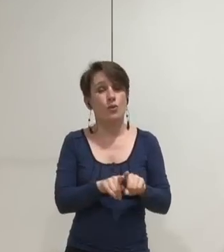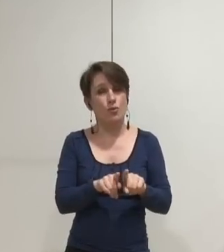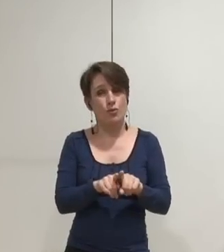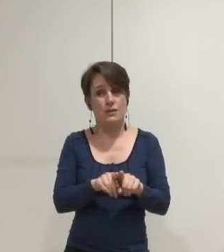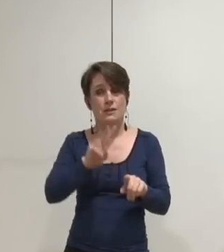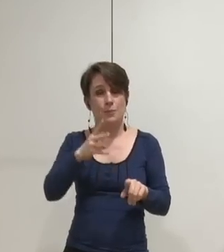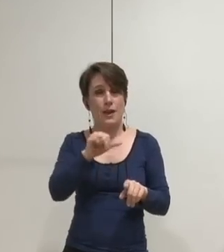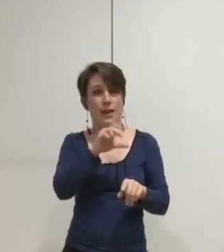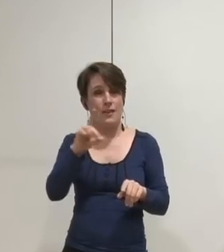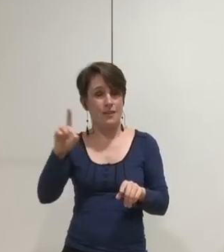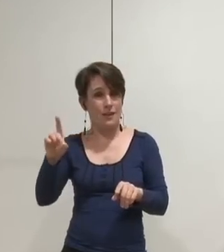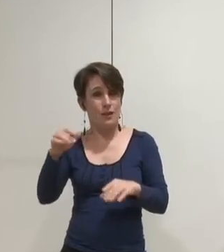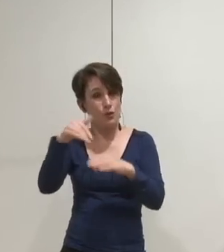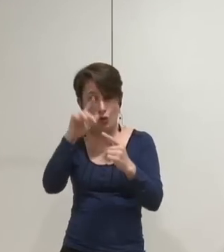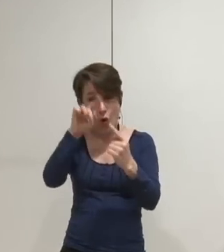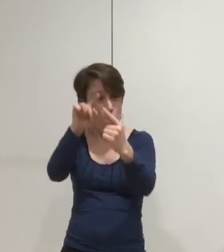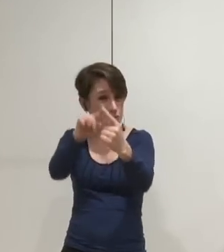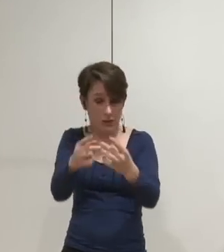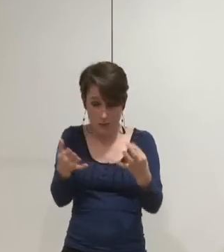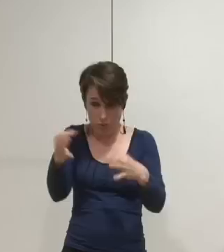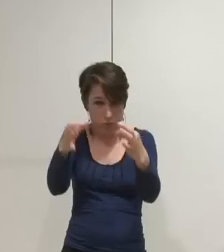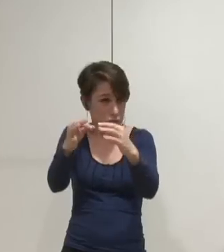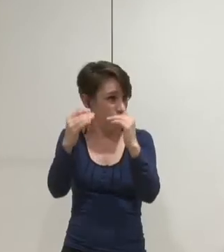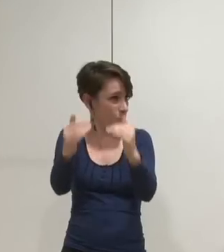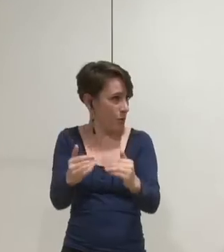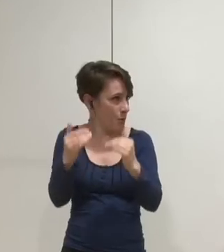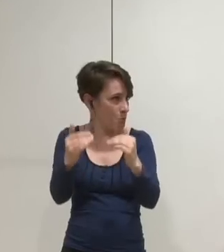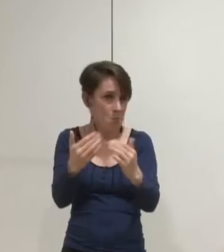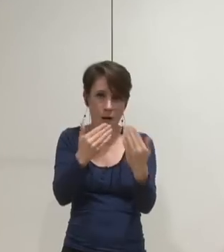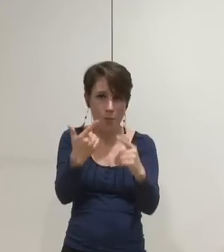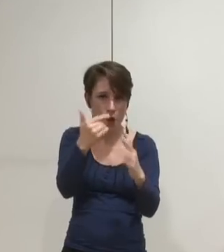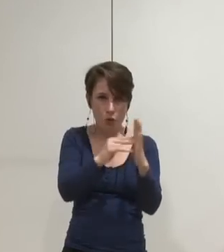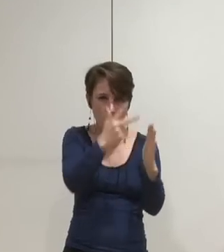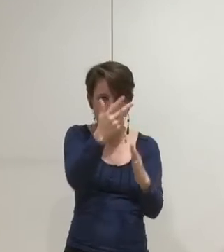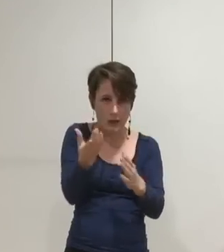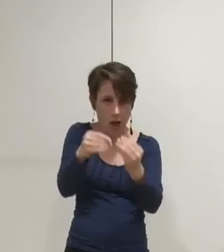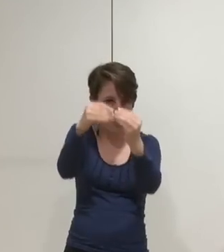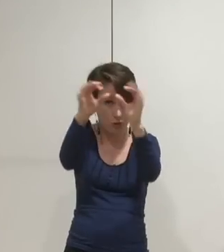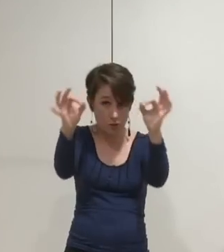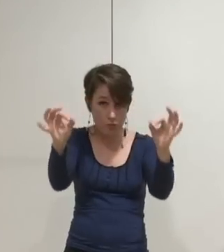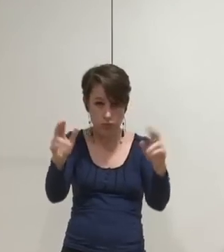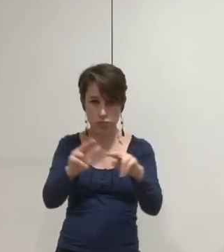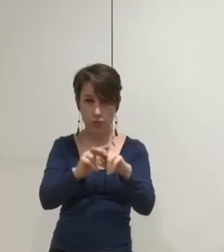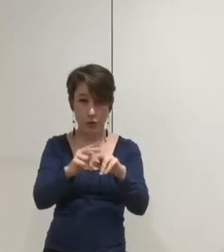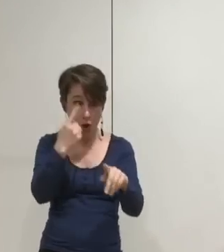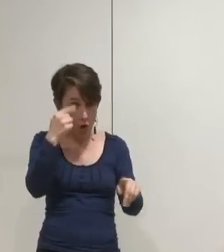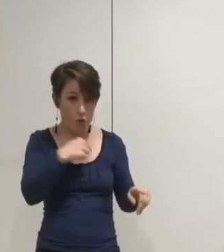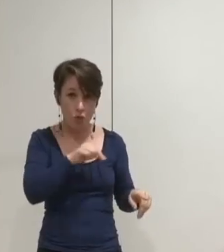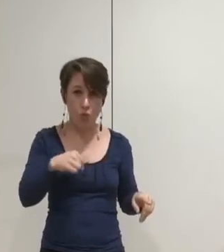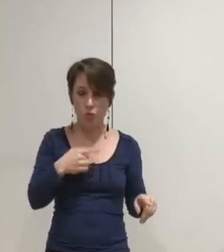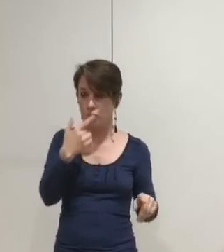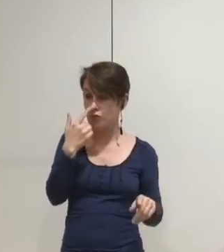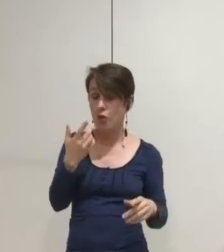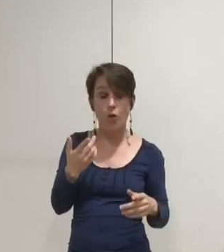PADD ne diffèrent pas des thématiques qui ont été mises en œuvre dans le vote du PADD 2013 on a donc un peu l'impression qu'on se paye de